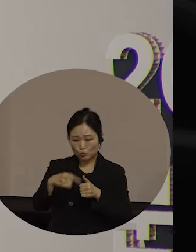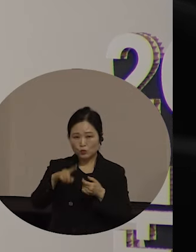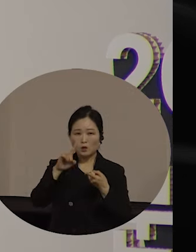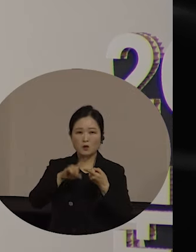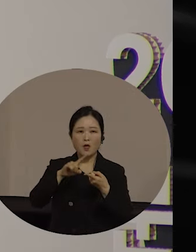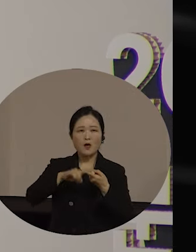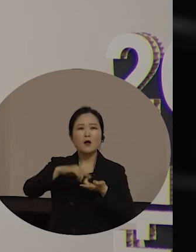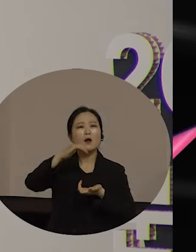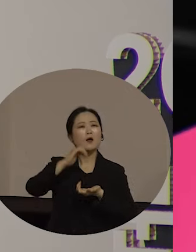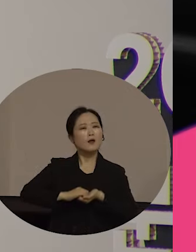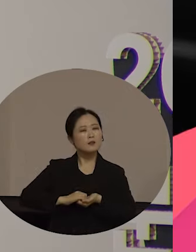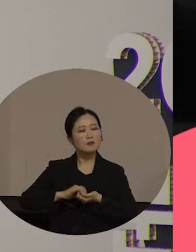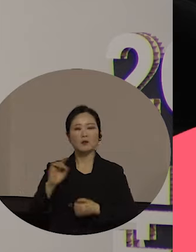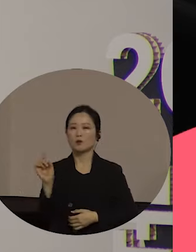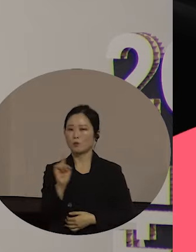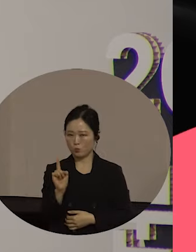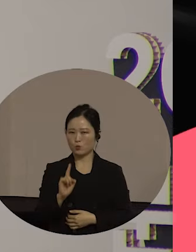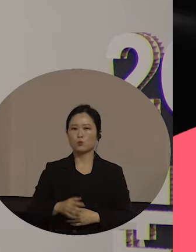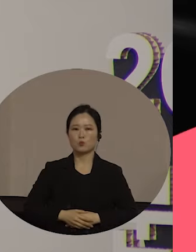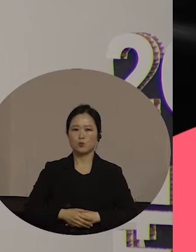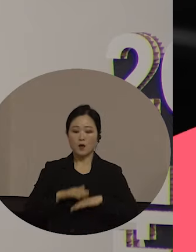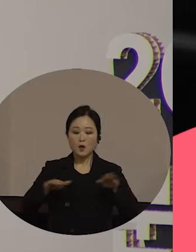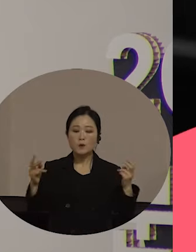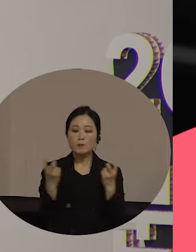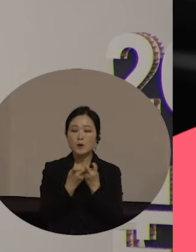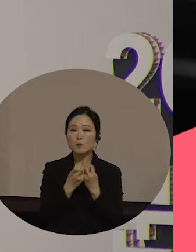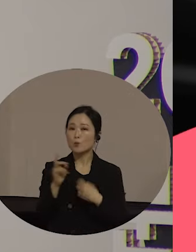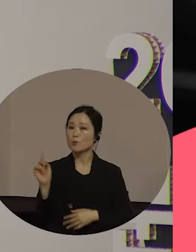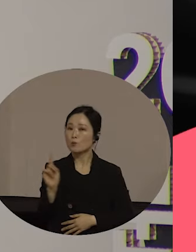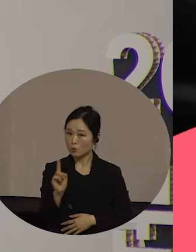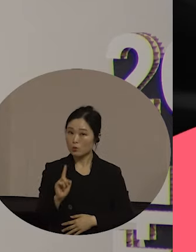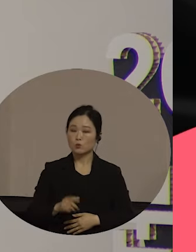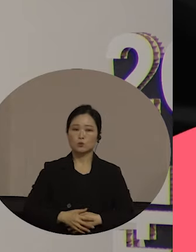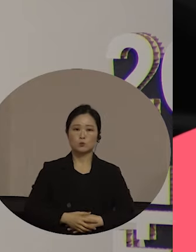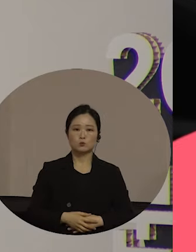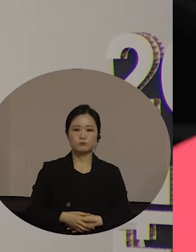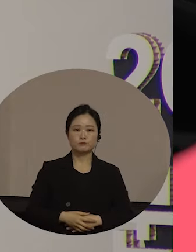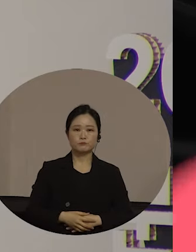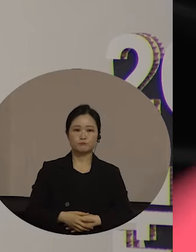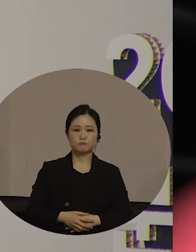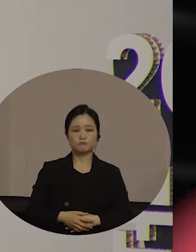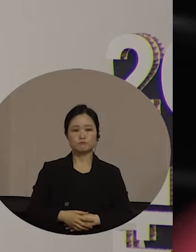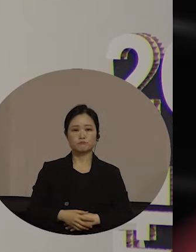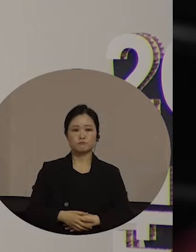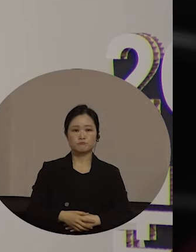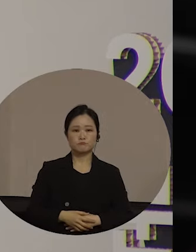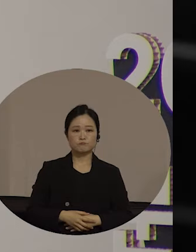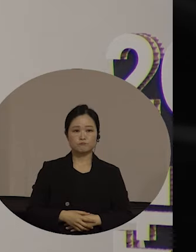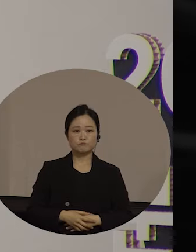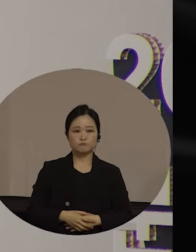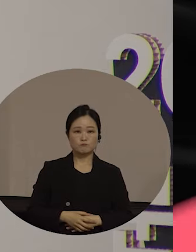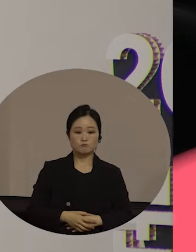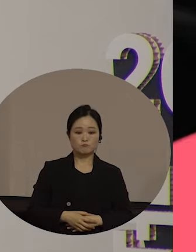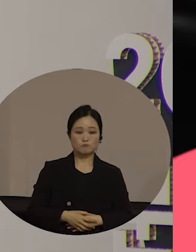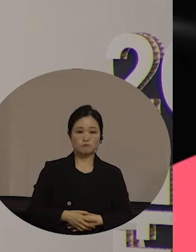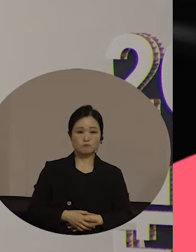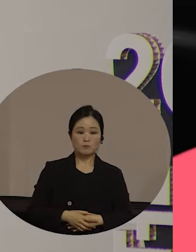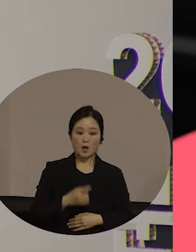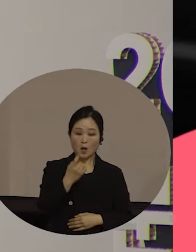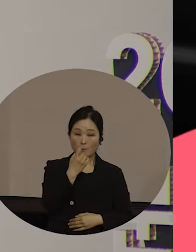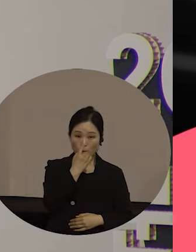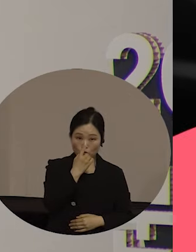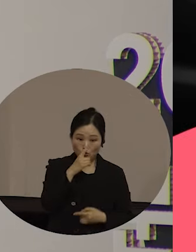있나 그리고 그런 걸 어떻게 그 해결을 했느냐 학생들이 그 문화예술 교육에 접근하는 그런 부분의 한계가